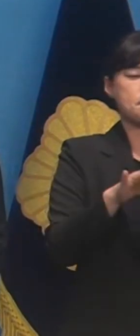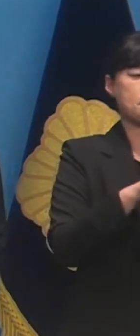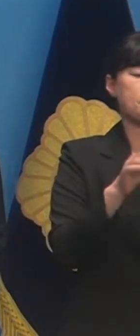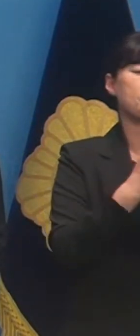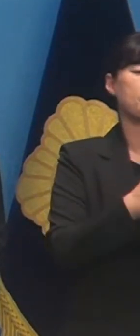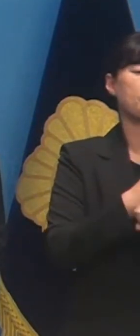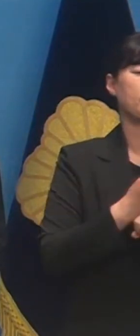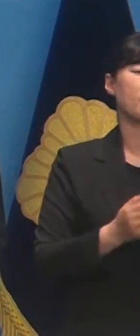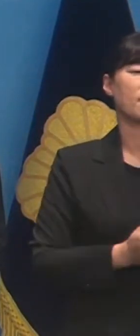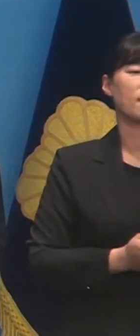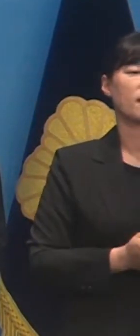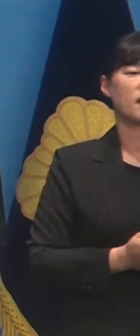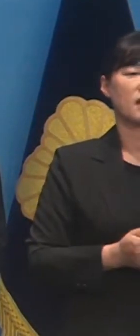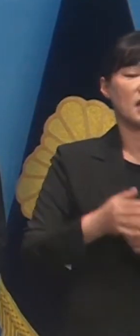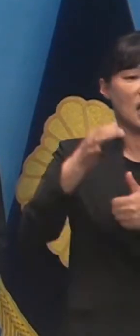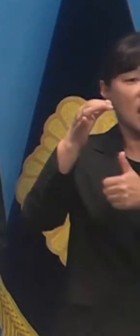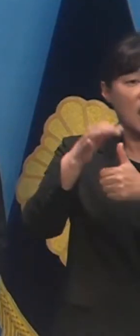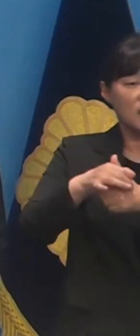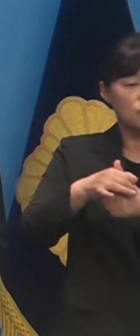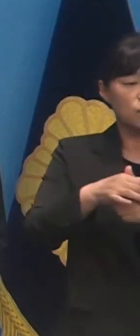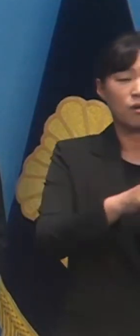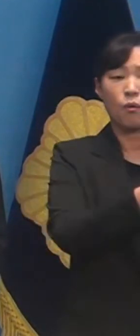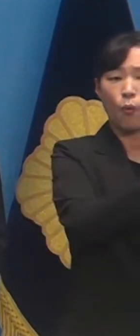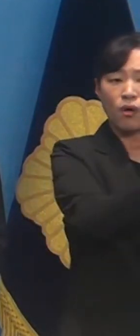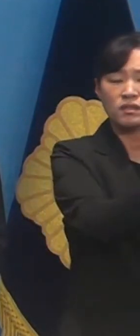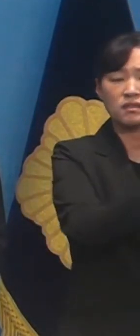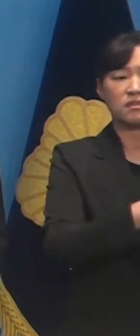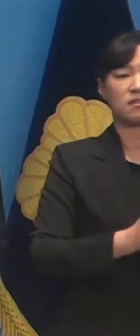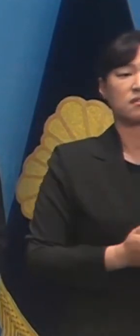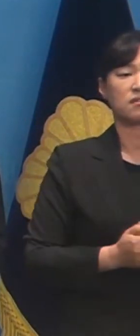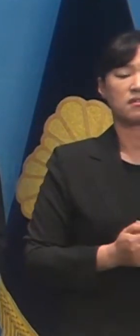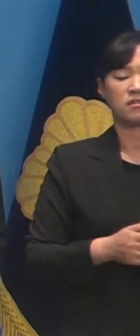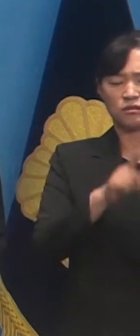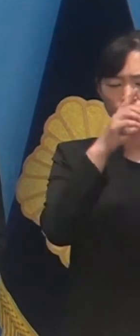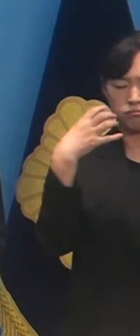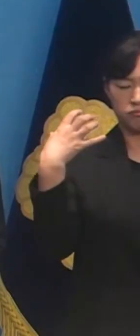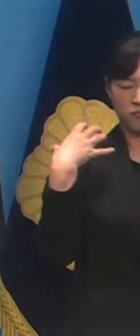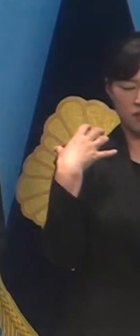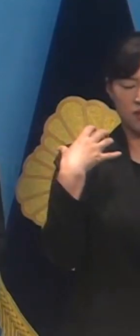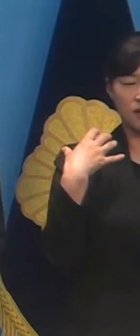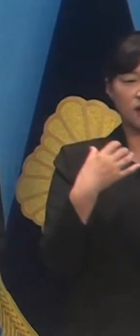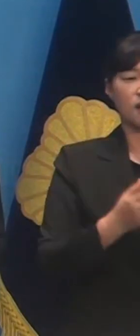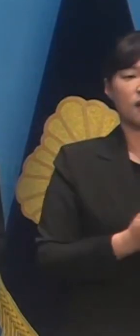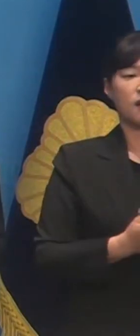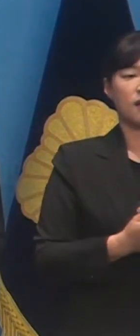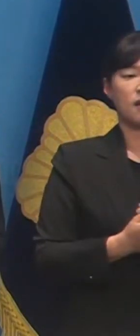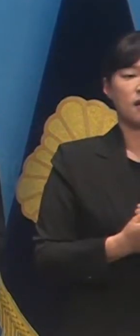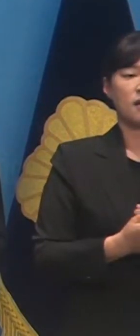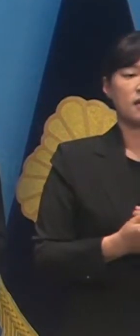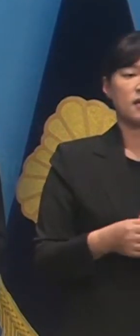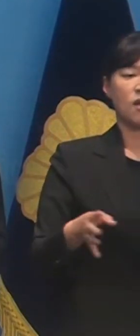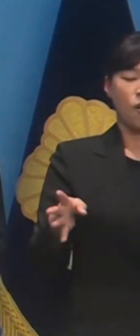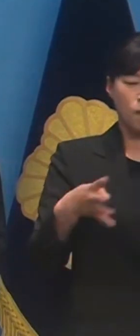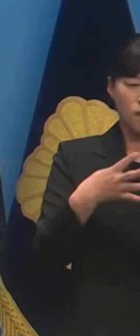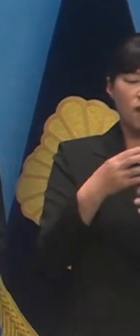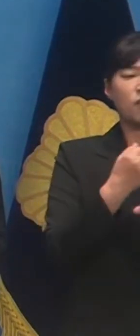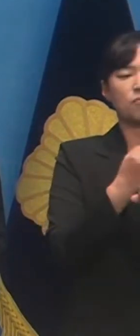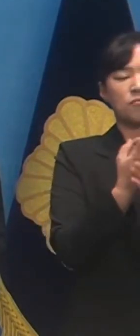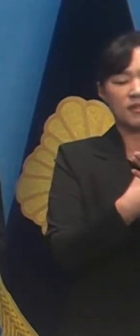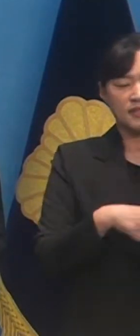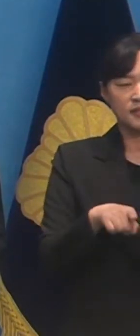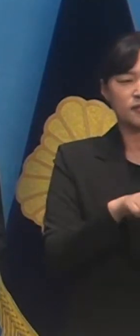나가겠습니다. 하청과 원청, 정부가 마주 앉아 해법을 찾는 협의 테이블이